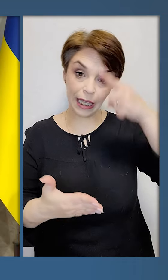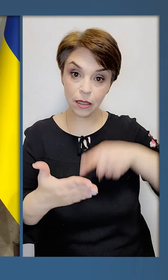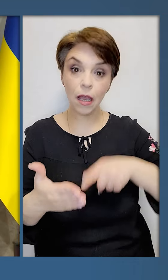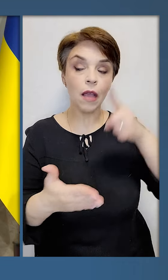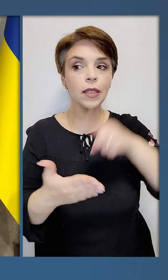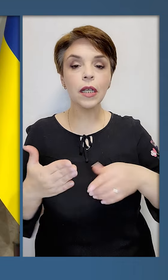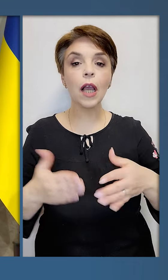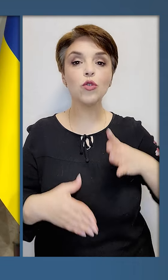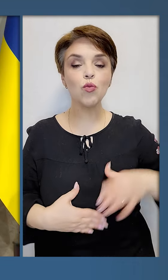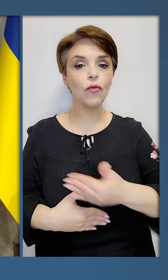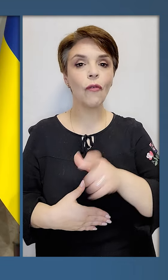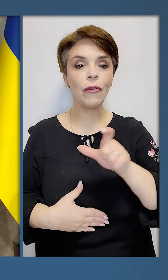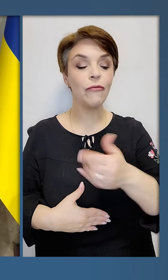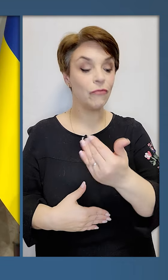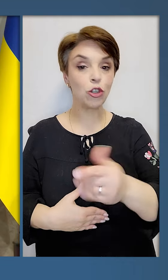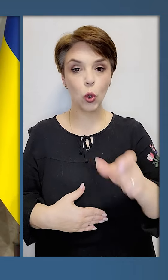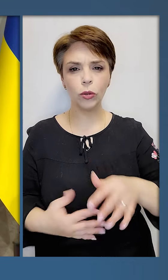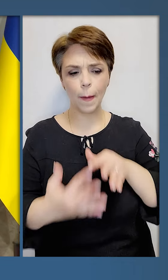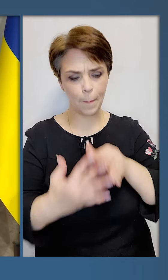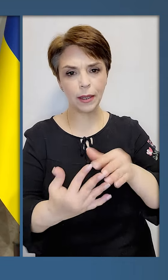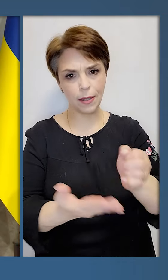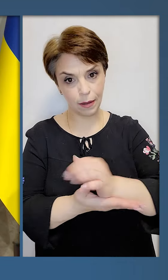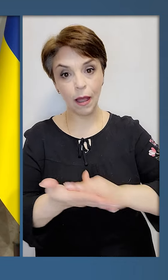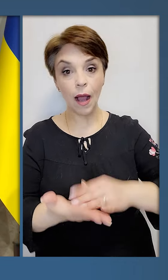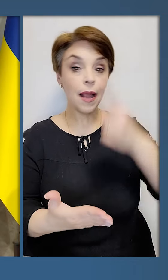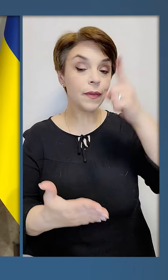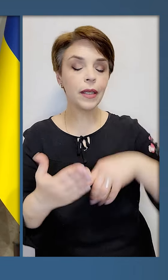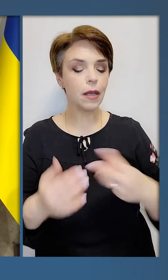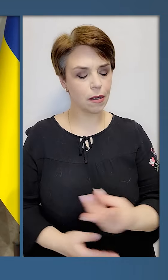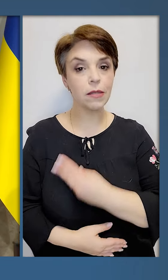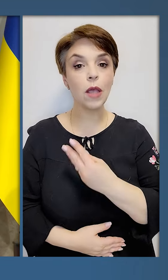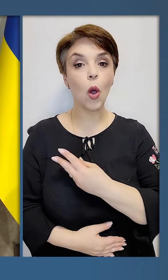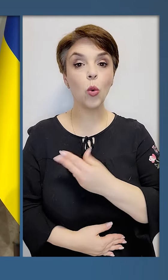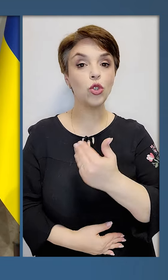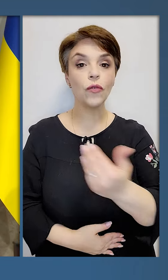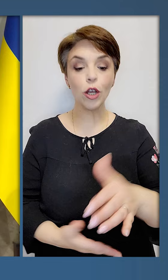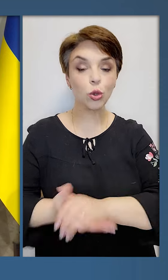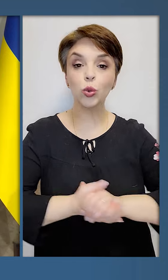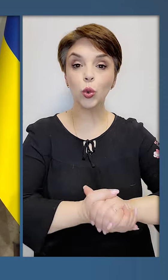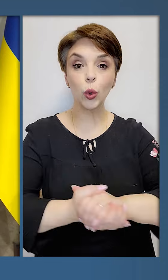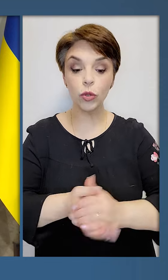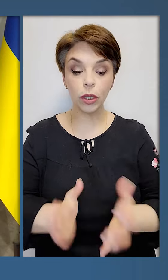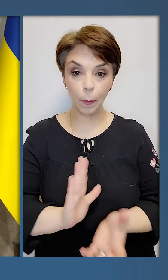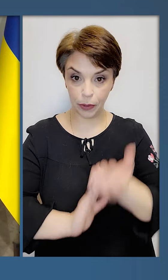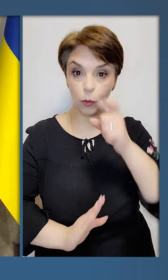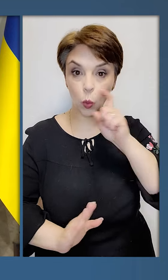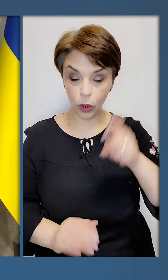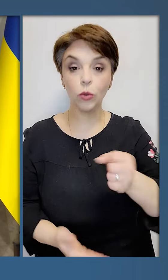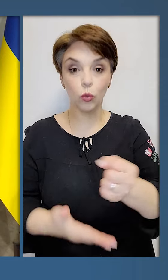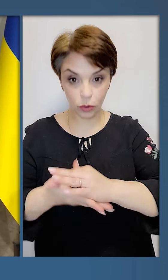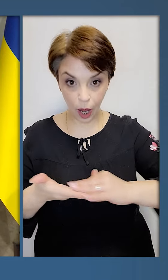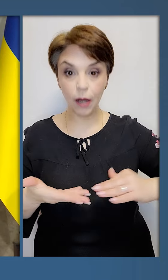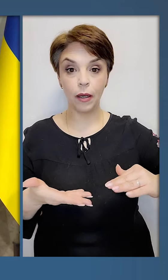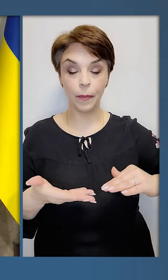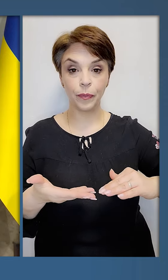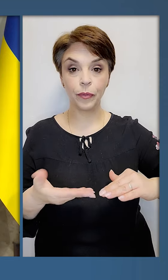яка змушує ваших людей битися далі. Надії, яка заохочує ваших союзників підтримувати Україну